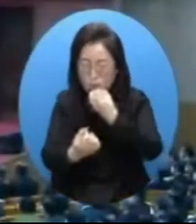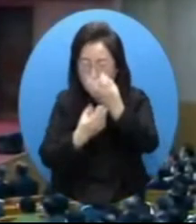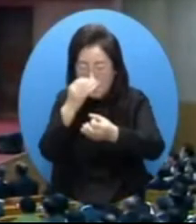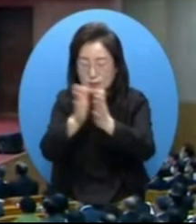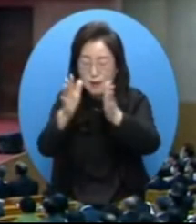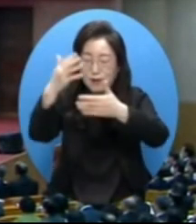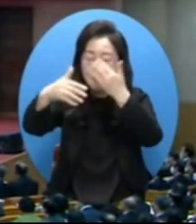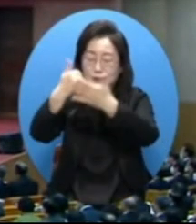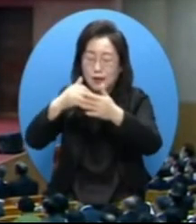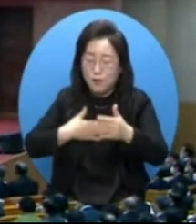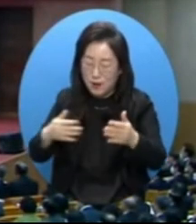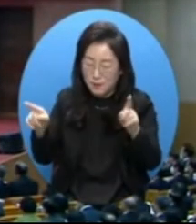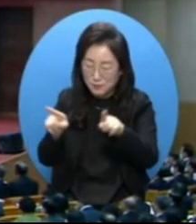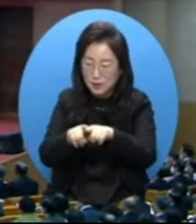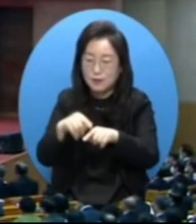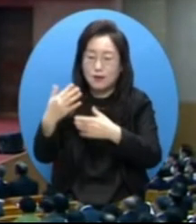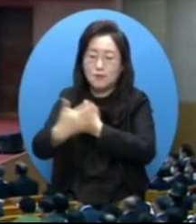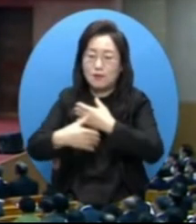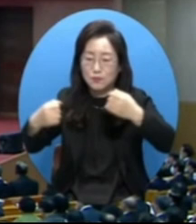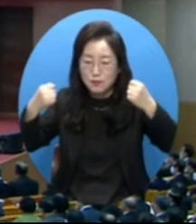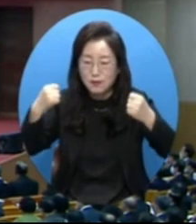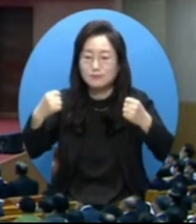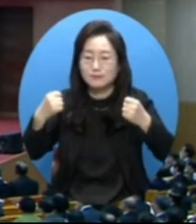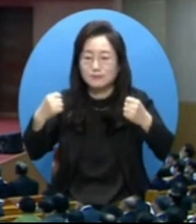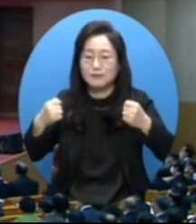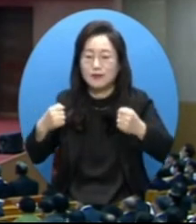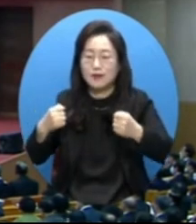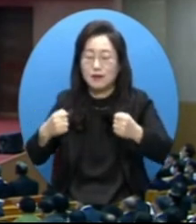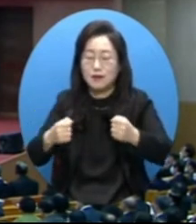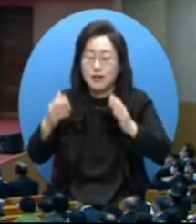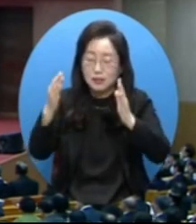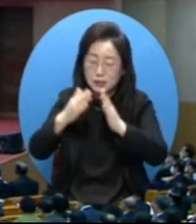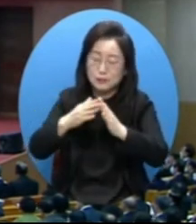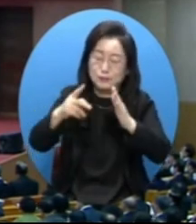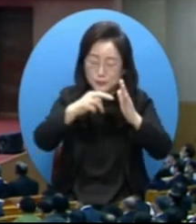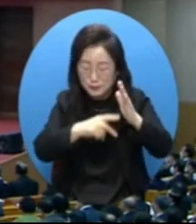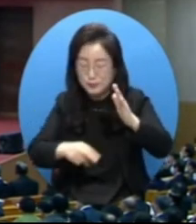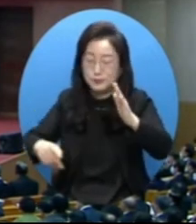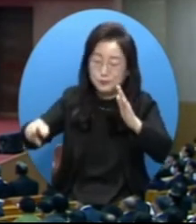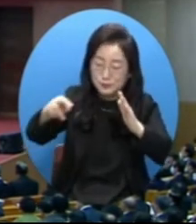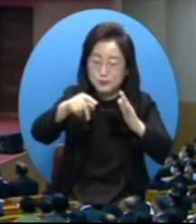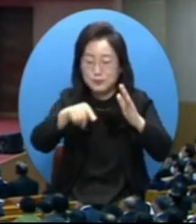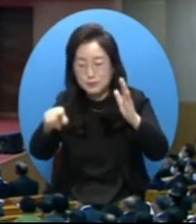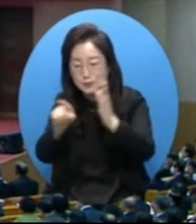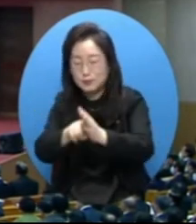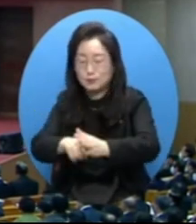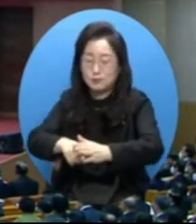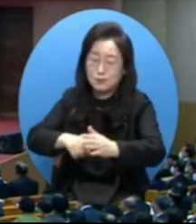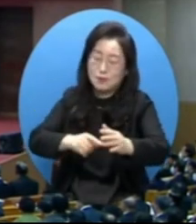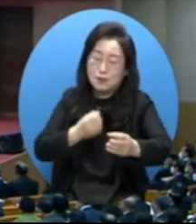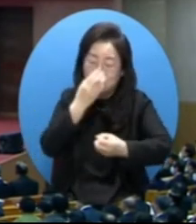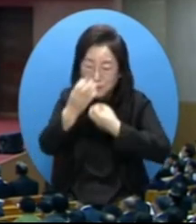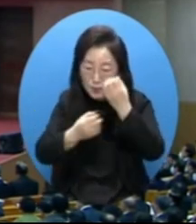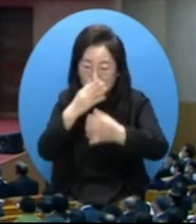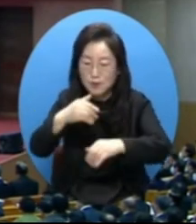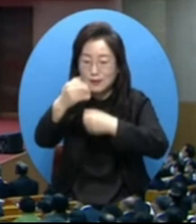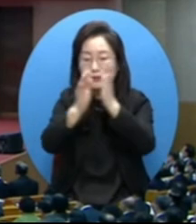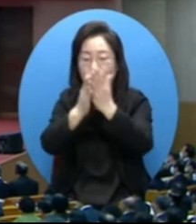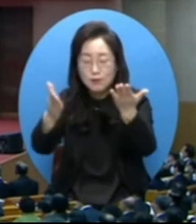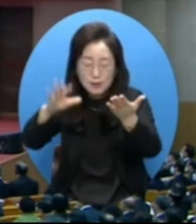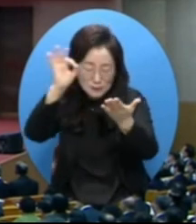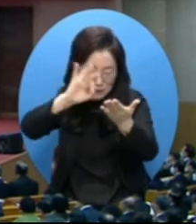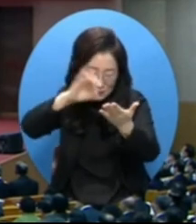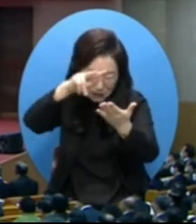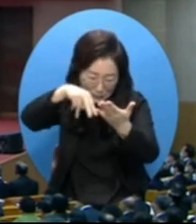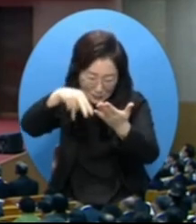하나님의 나와 함께 하신다 나에게 건강을 주신다 온 지발 돌아가면서 믿음의 고백만 합니다 그리고 성경을 찾아서 성경에